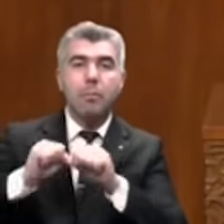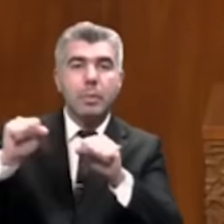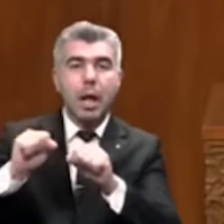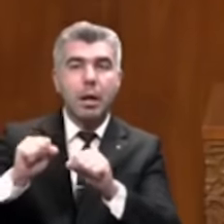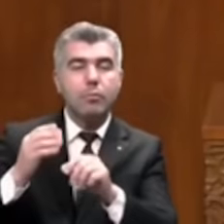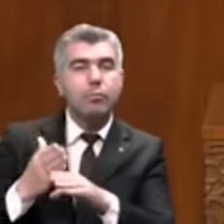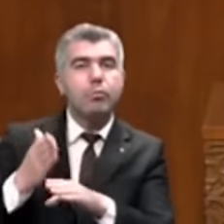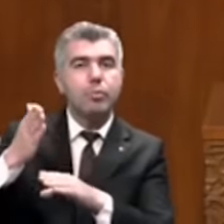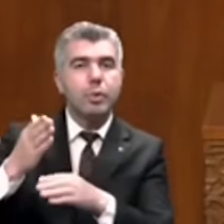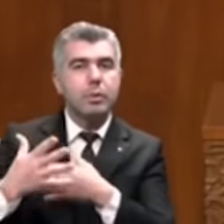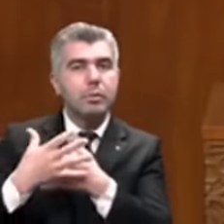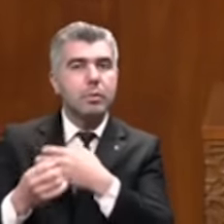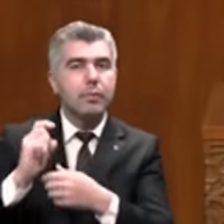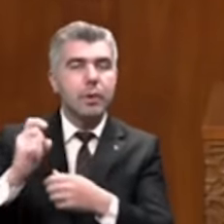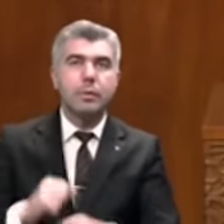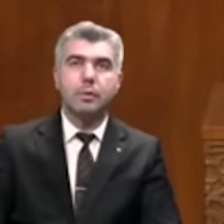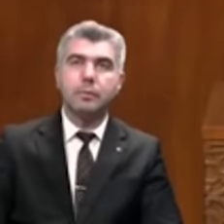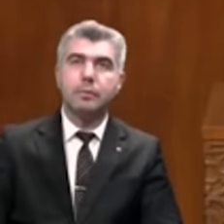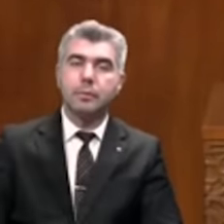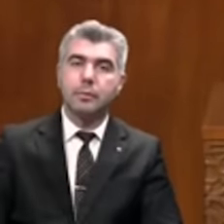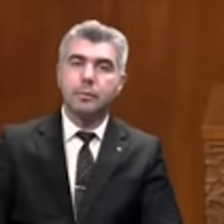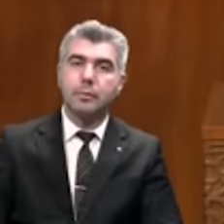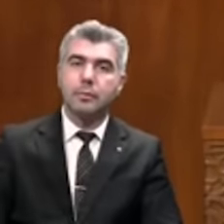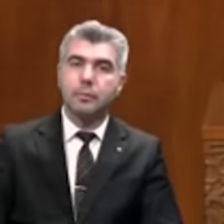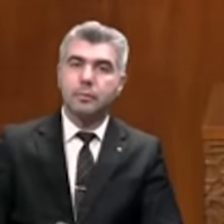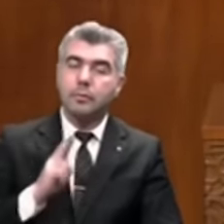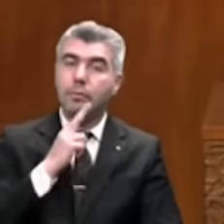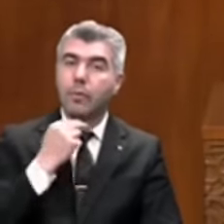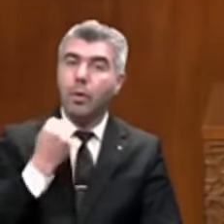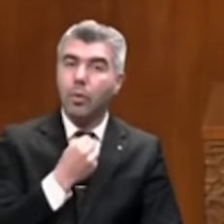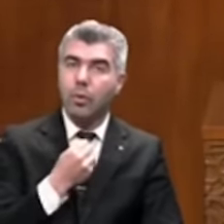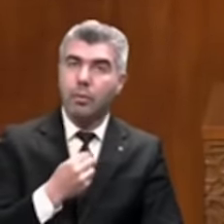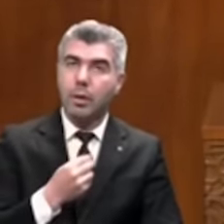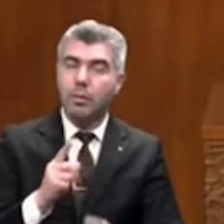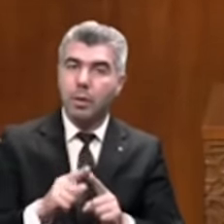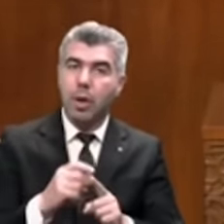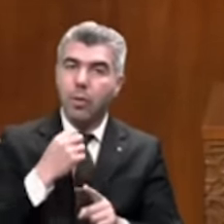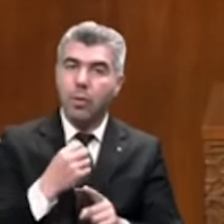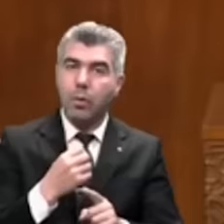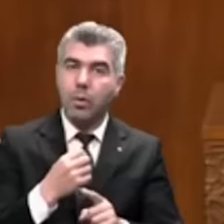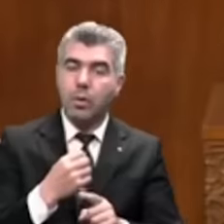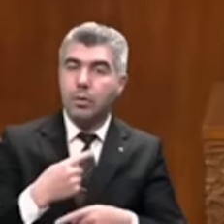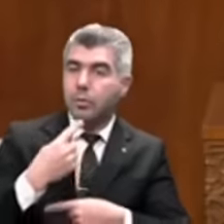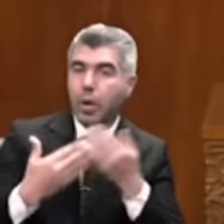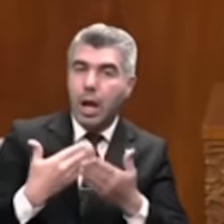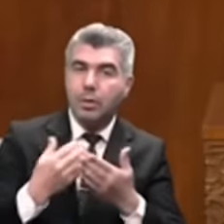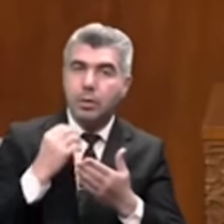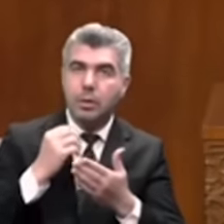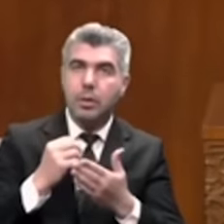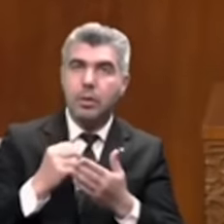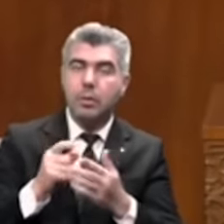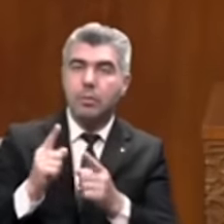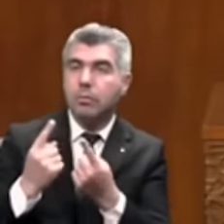الاقتطاعات. واش الحكومه خلات شي حاجه؟ واش تقدر دير الحكومه شي واحد